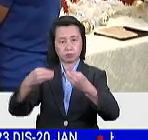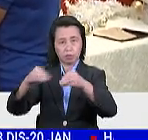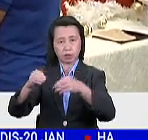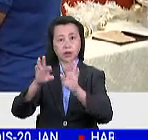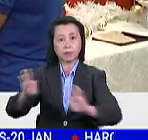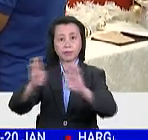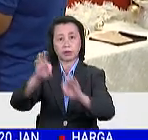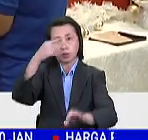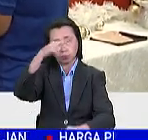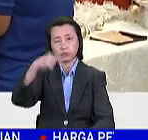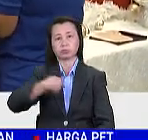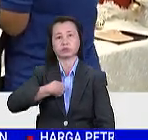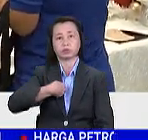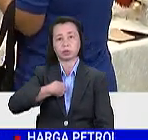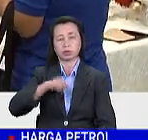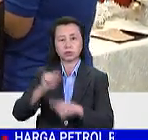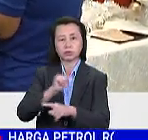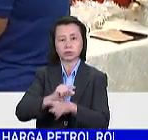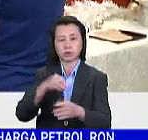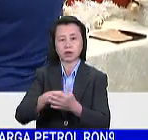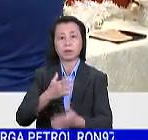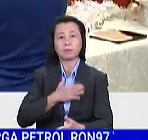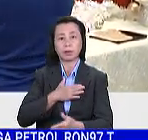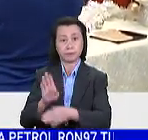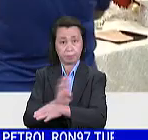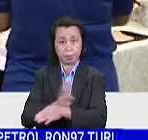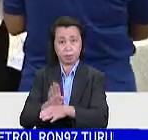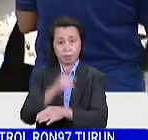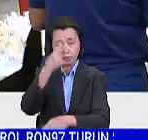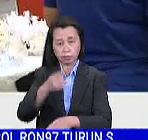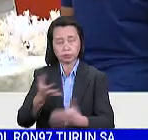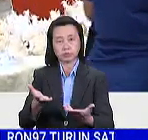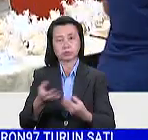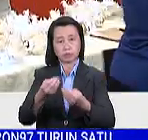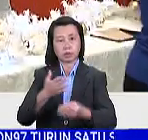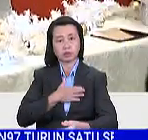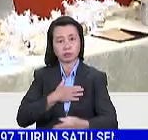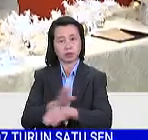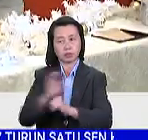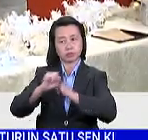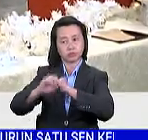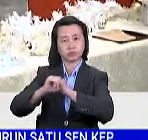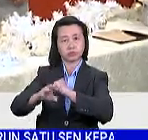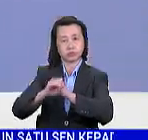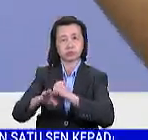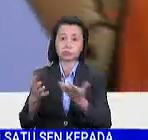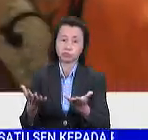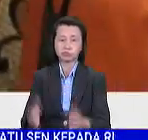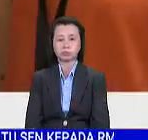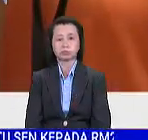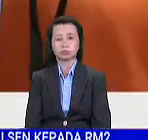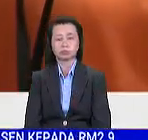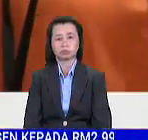untuk saya guna dalam satunya business untuk kasih promote nya business begitu